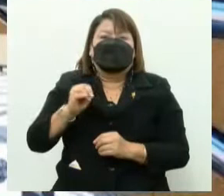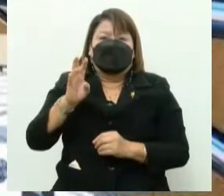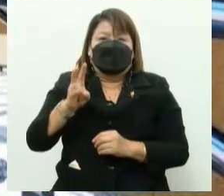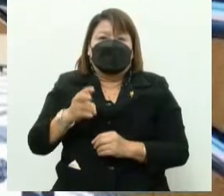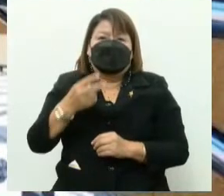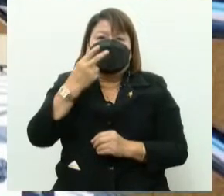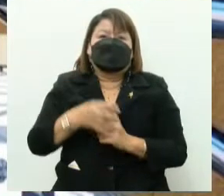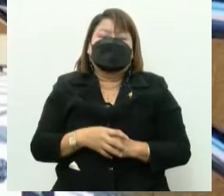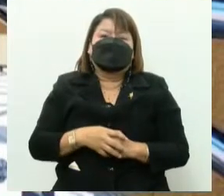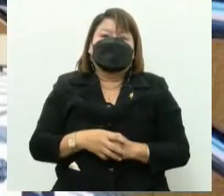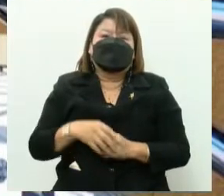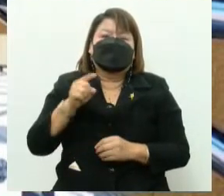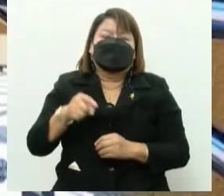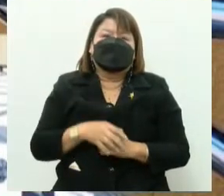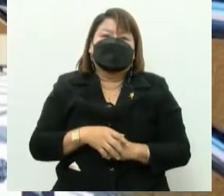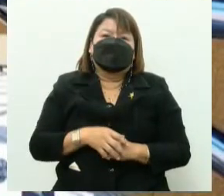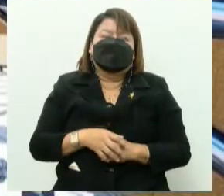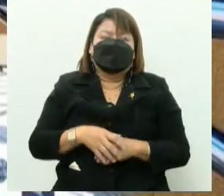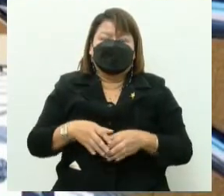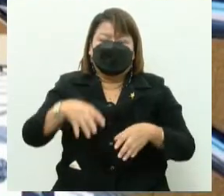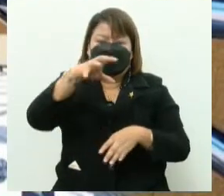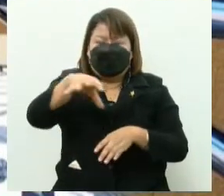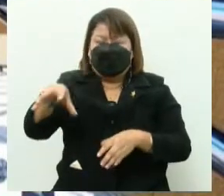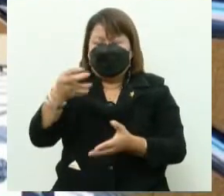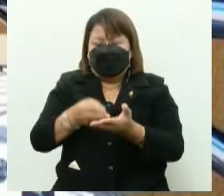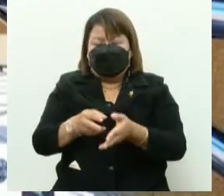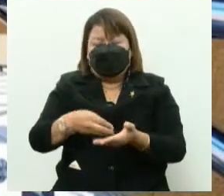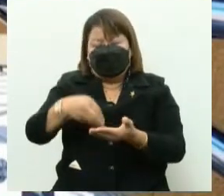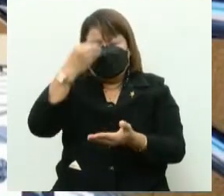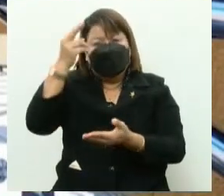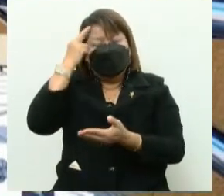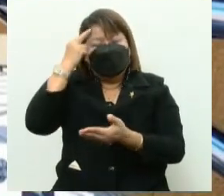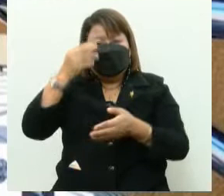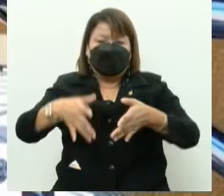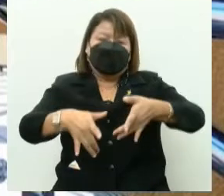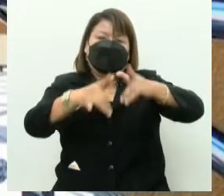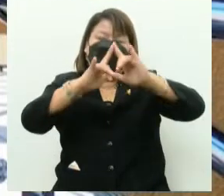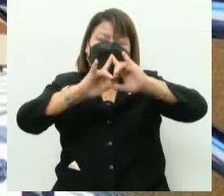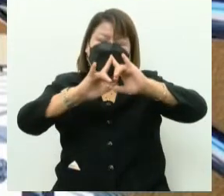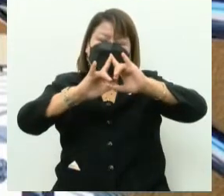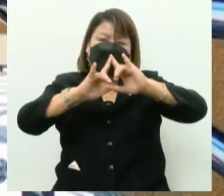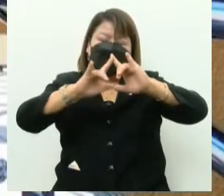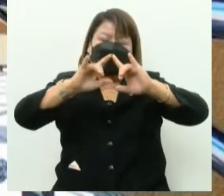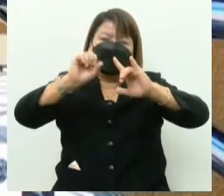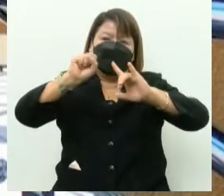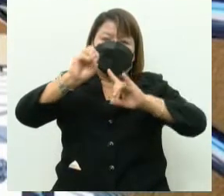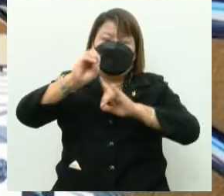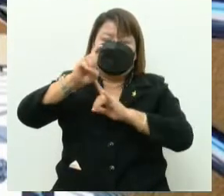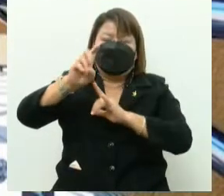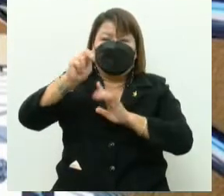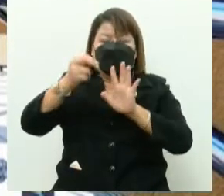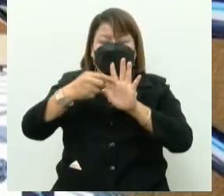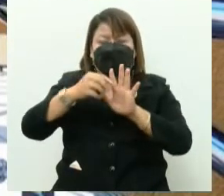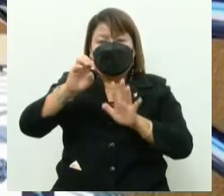ค่ะและที่นี่ก็คือแหล่งการเรียนรู้อีกที่นึงนะคะก็คือพิพิธภัณฑ์สึนามิบ้านน้ำเค็มค่ะที่นี่ก็จะมีฐาน